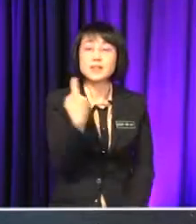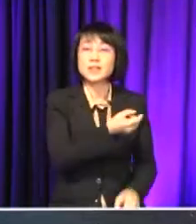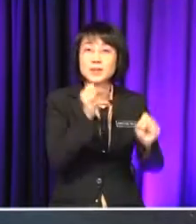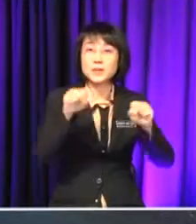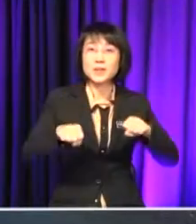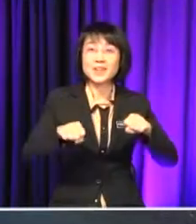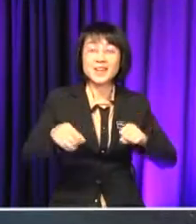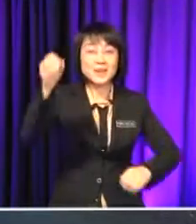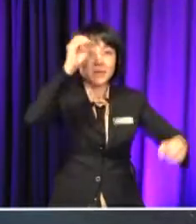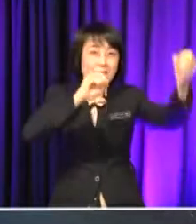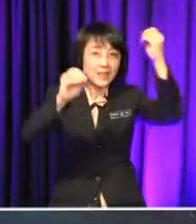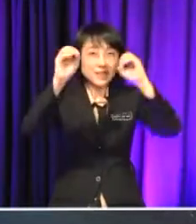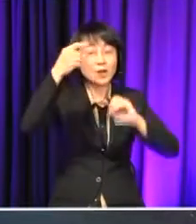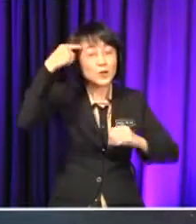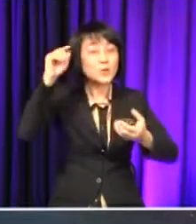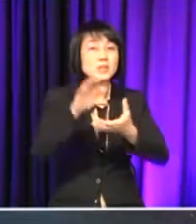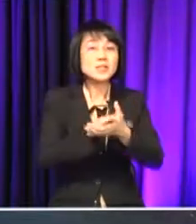untuk keselamatan dan juga